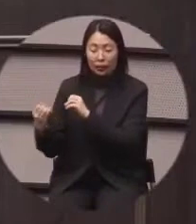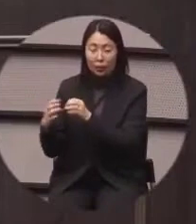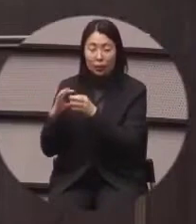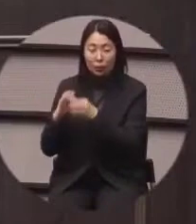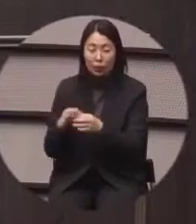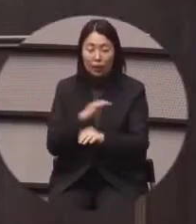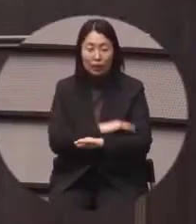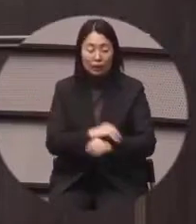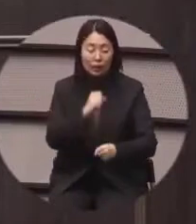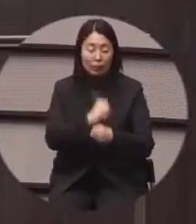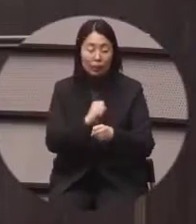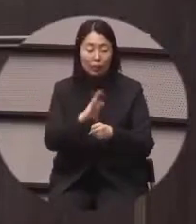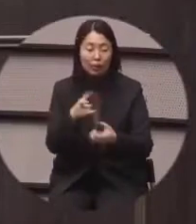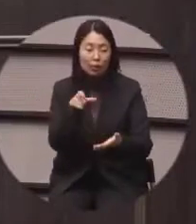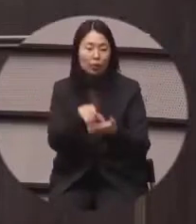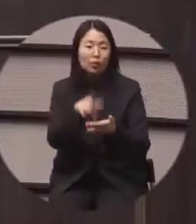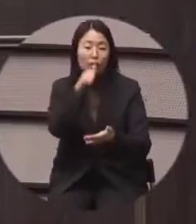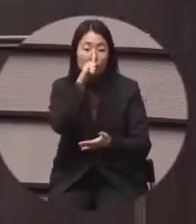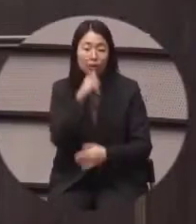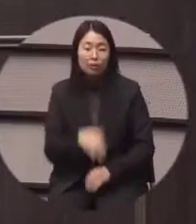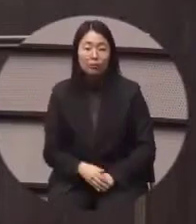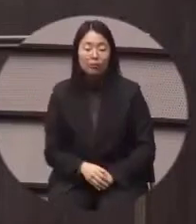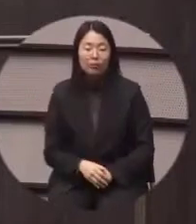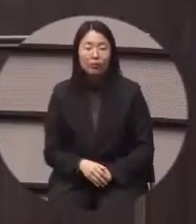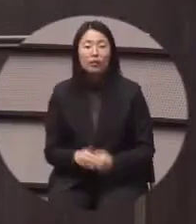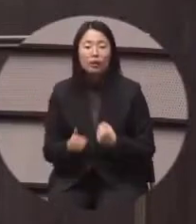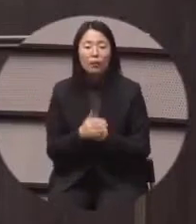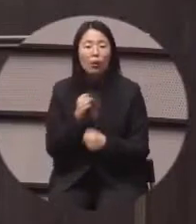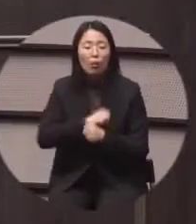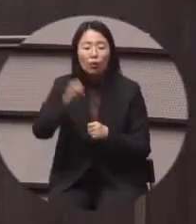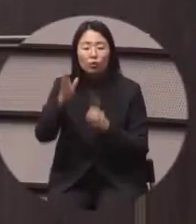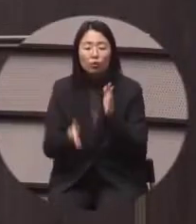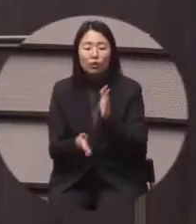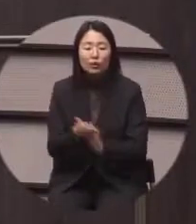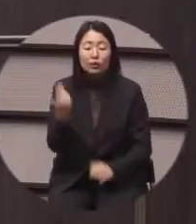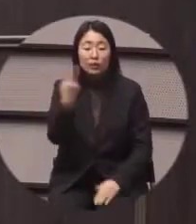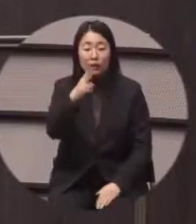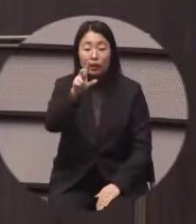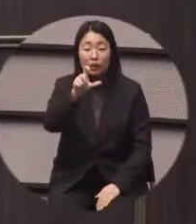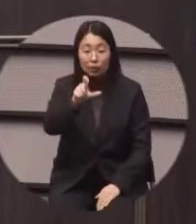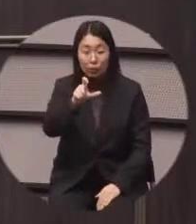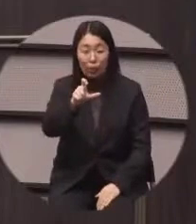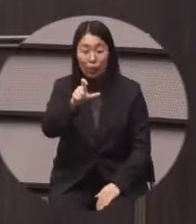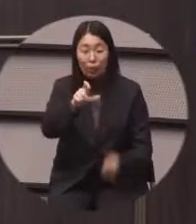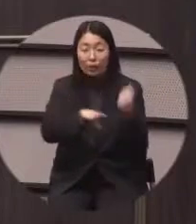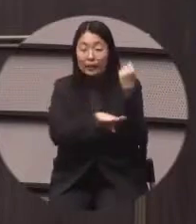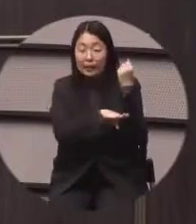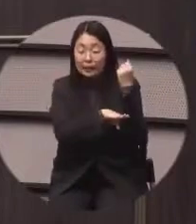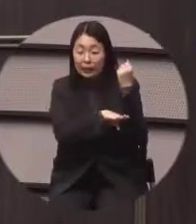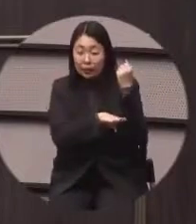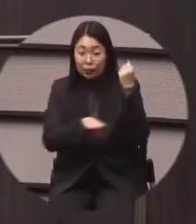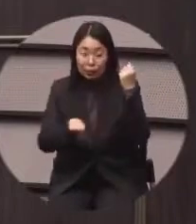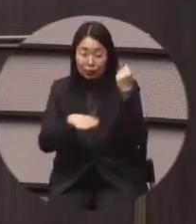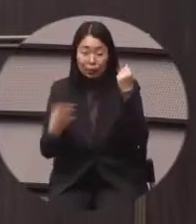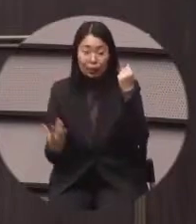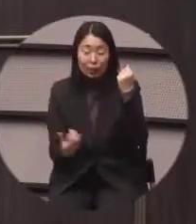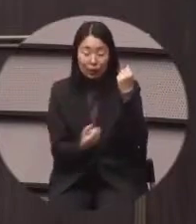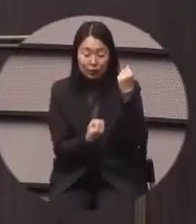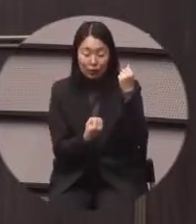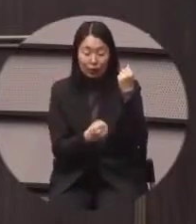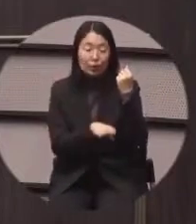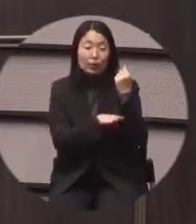사항입니다. 이에 광주시는 2015년을 기준 연도로 하고 하는 하수도